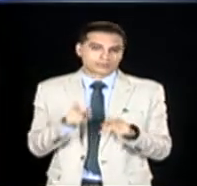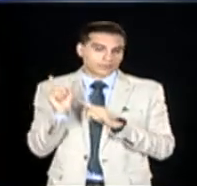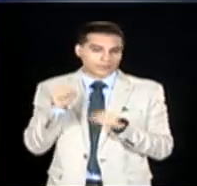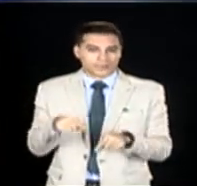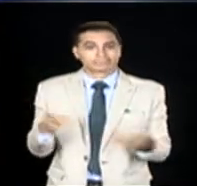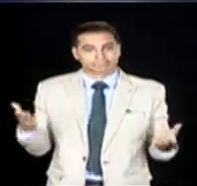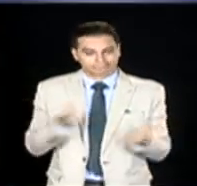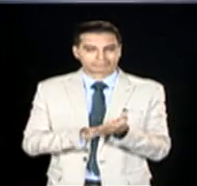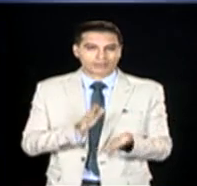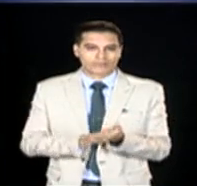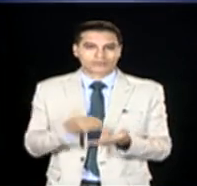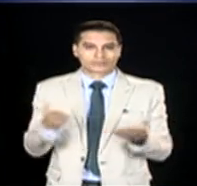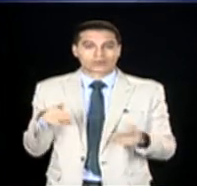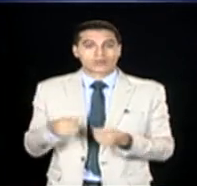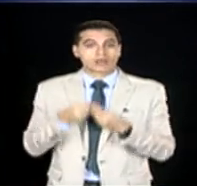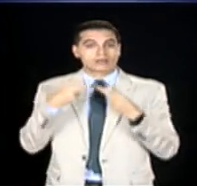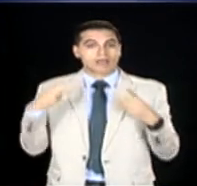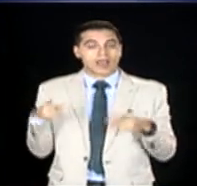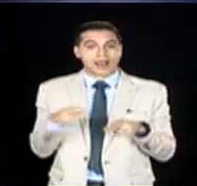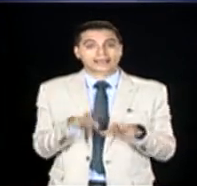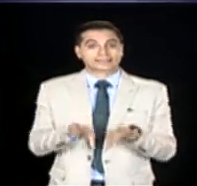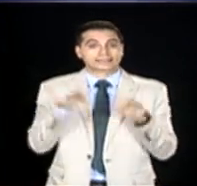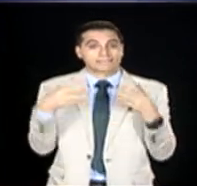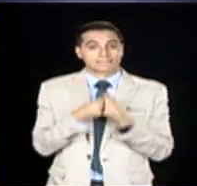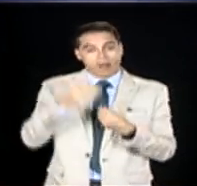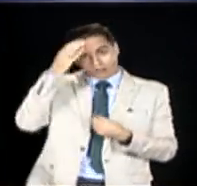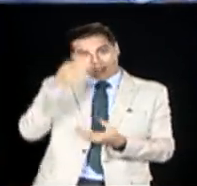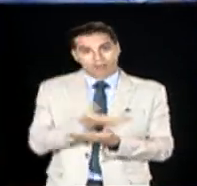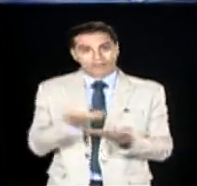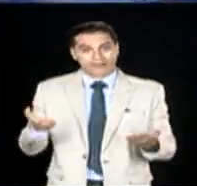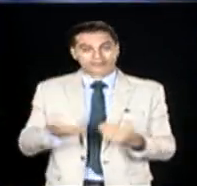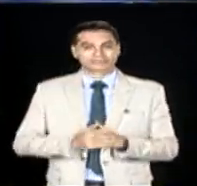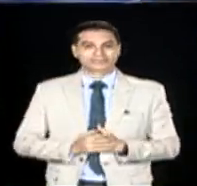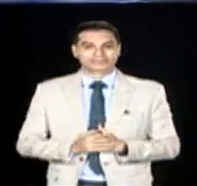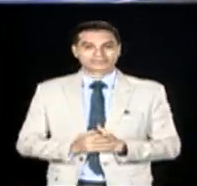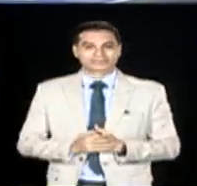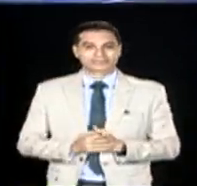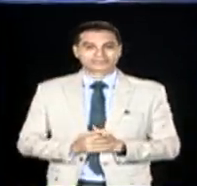الحمد لله. برافو عليكم. وإلى اللقاء وحلقة جديدة مع العباقرة.